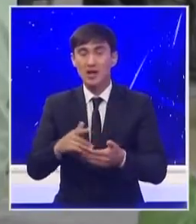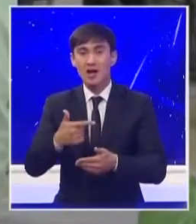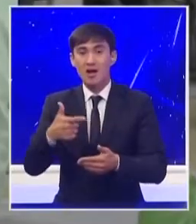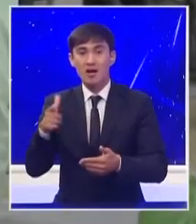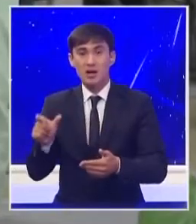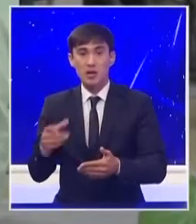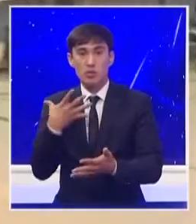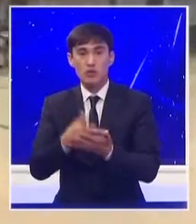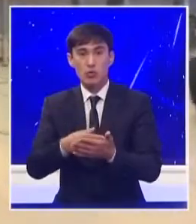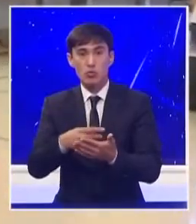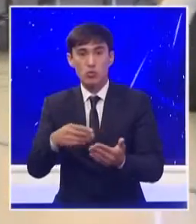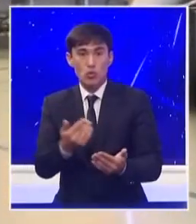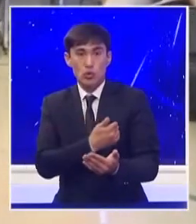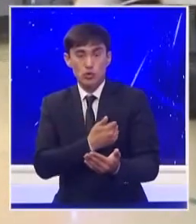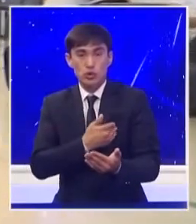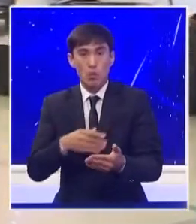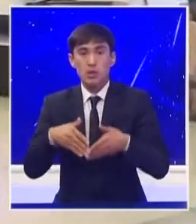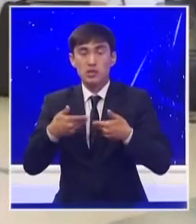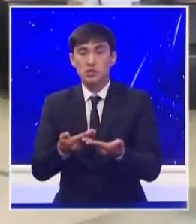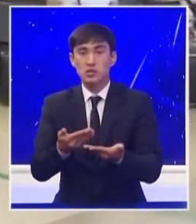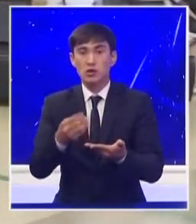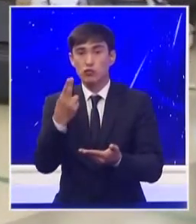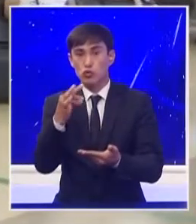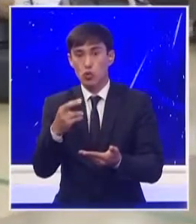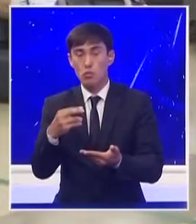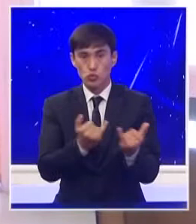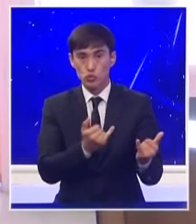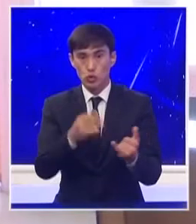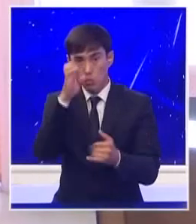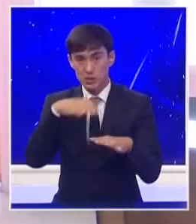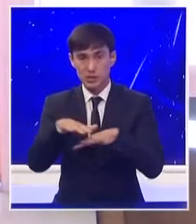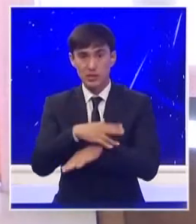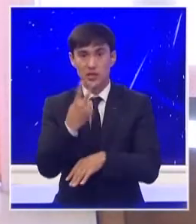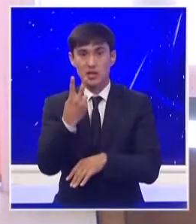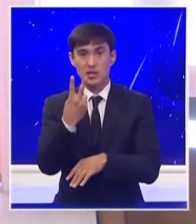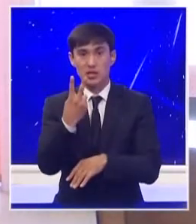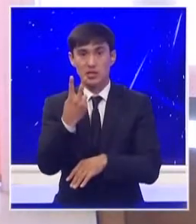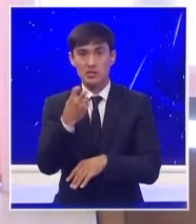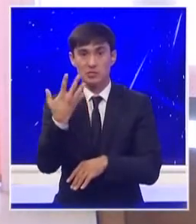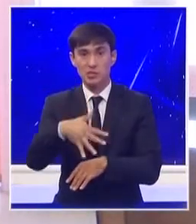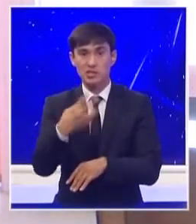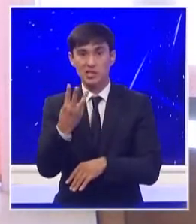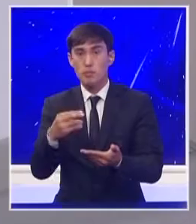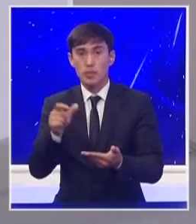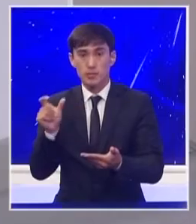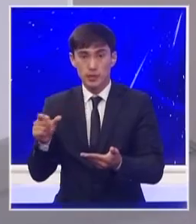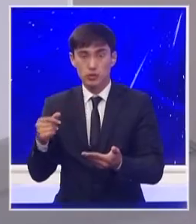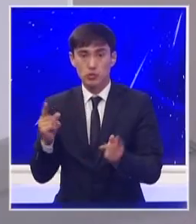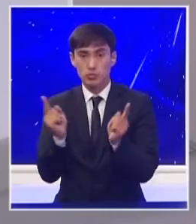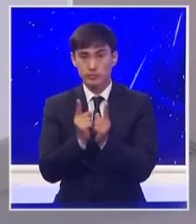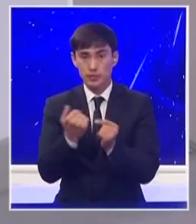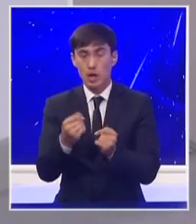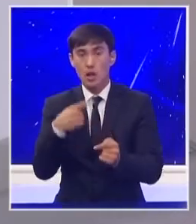своему усмотрению может обратиться в ЦОН за помощью к персональному менеджеру. Стоит отметить, что на сегодняшний день коммерческие услуги по стране